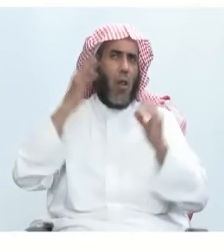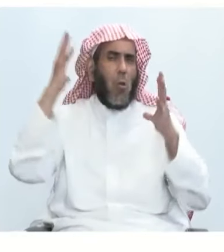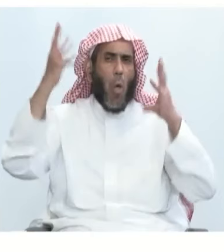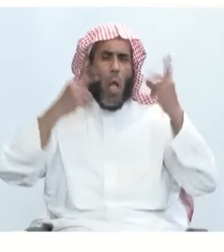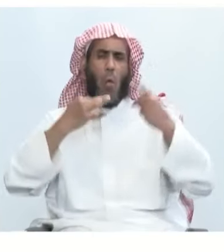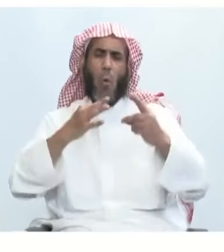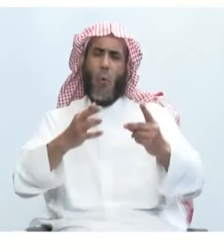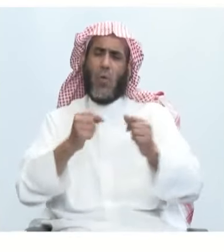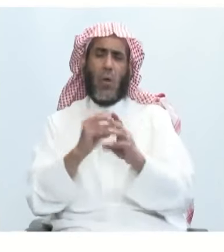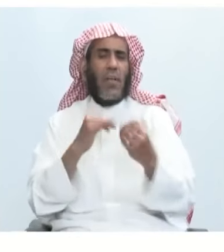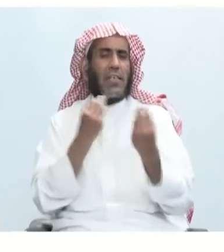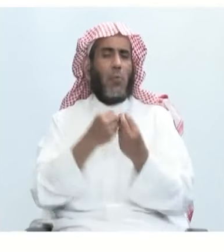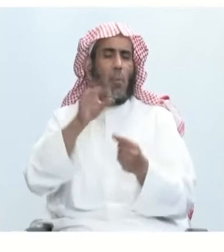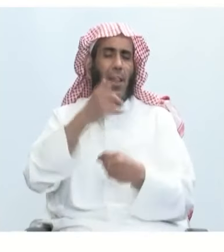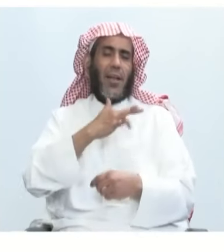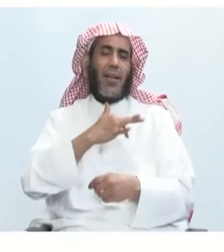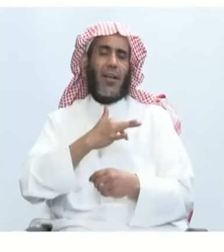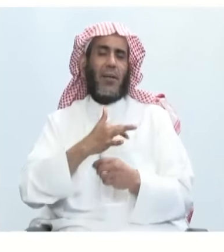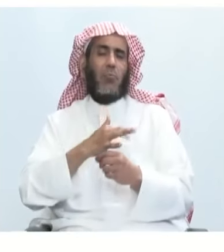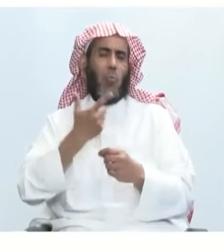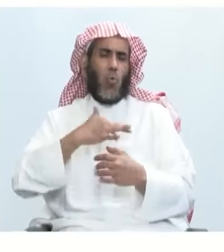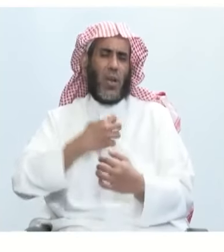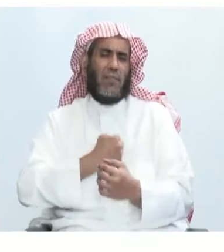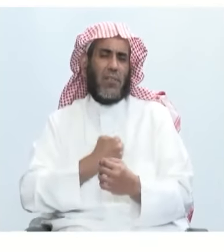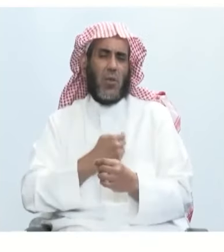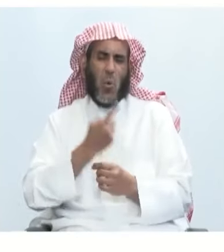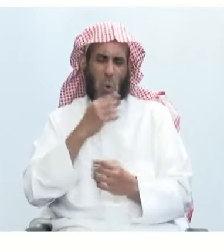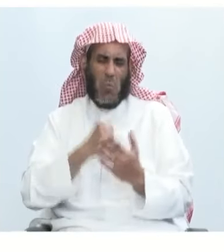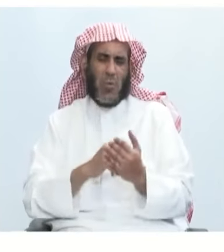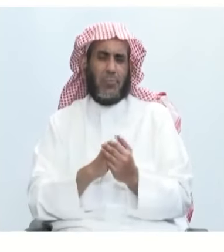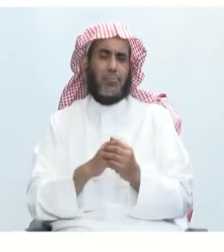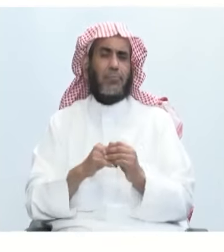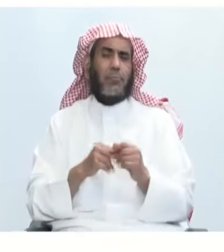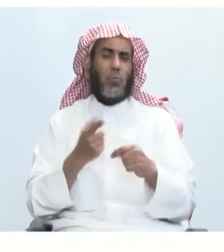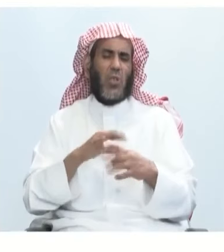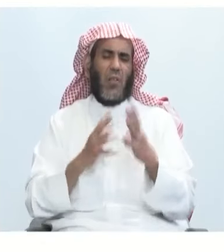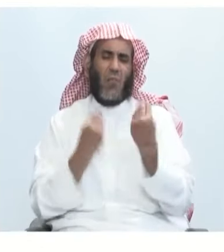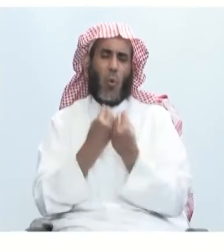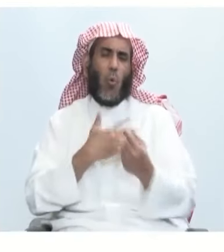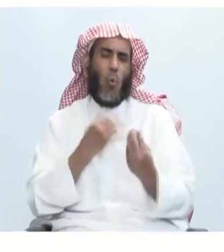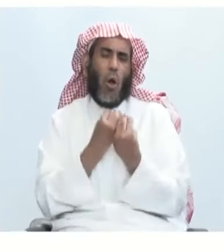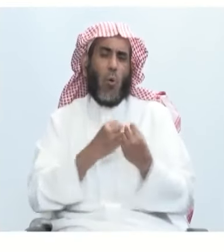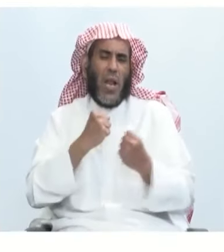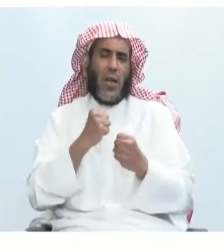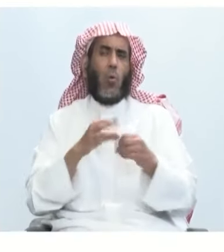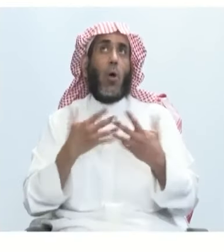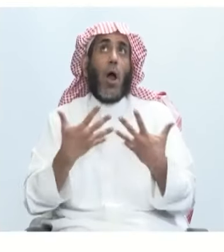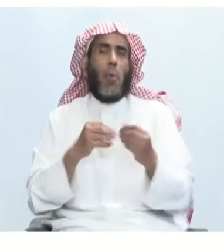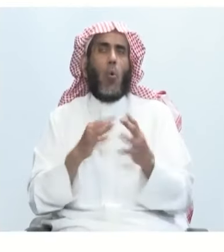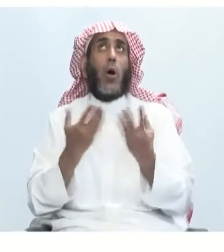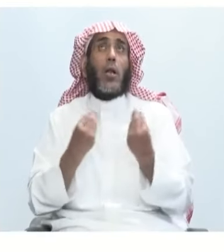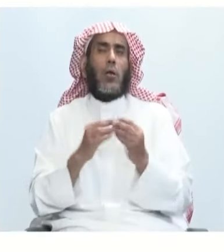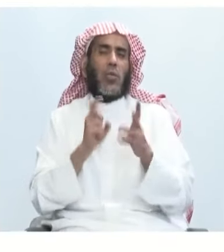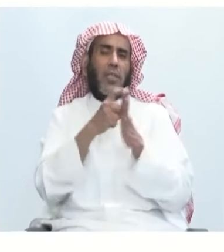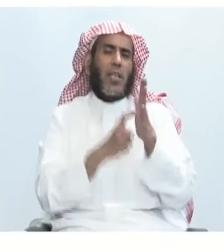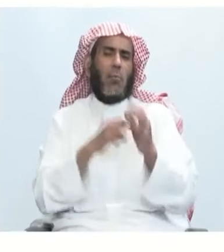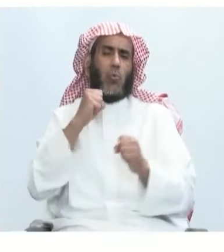وكيف يجتمع ملك النفس وملك النفس وعبوديته وتتلف القوه واللين وتتصل الرهبه والرجاء وتنتظم